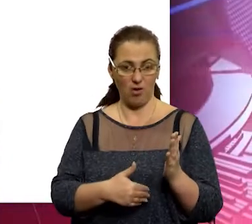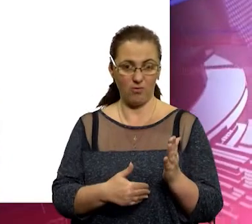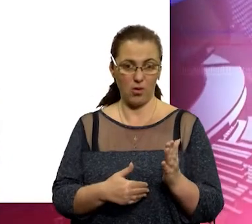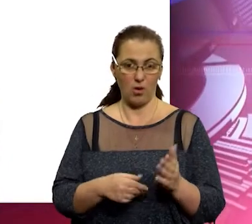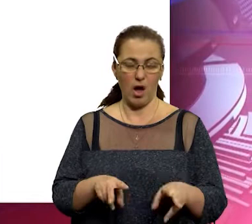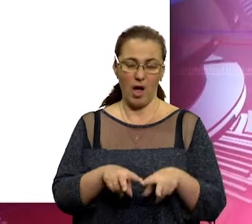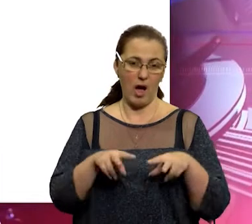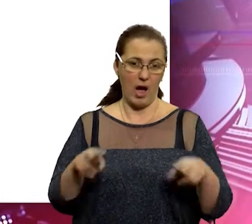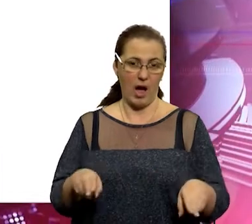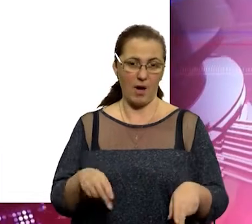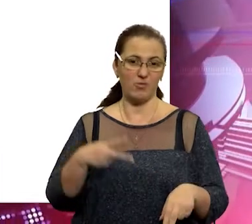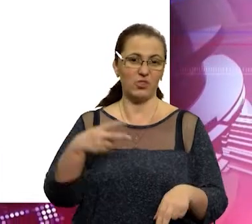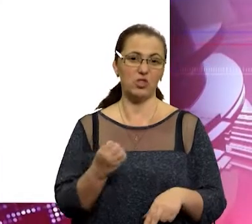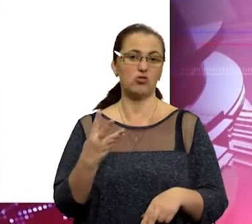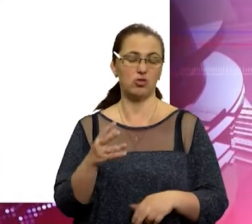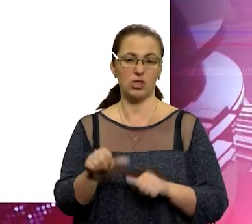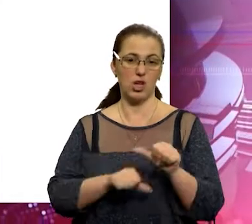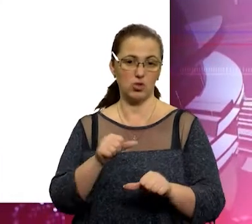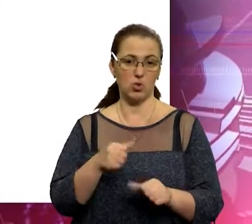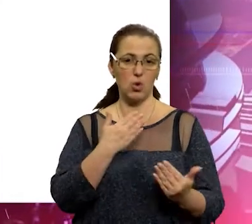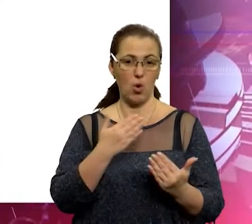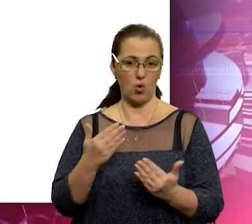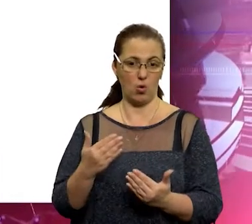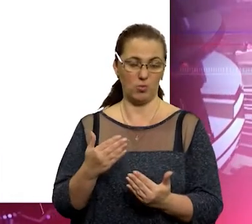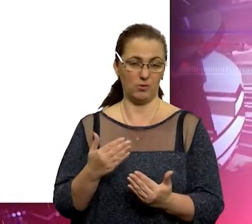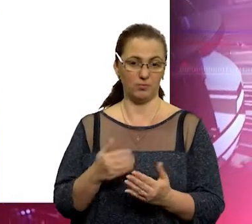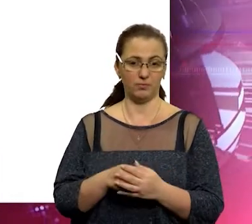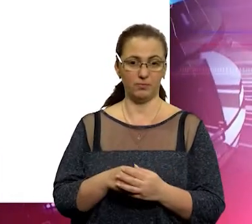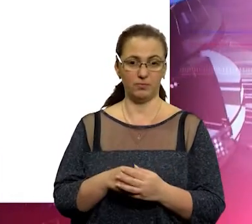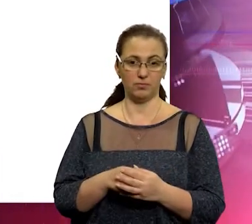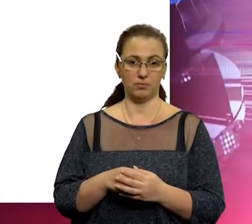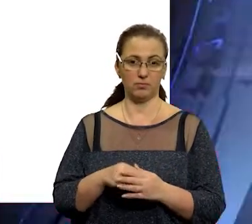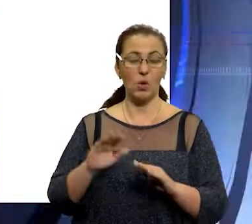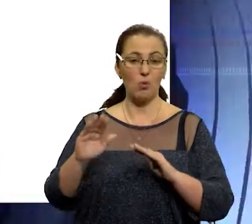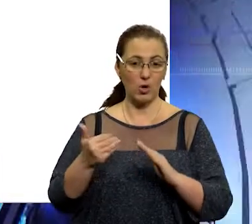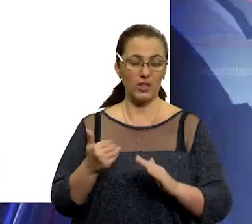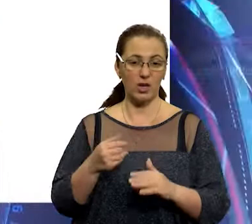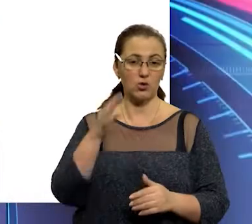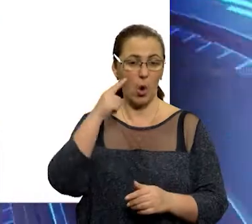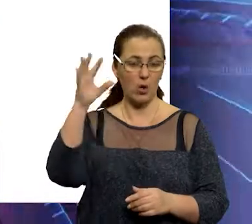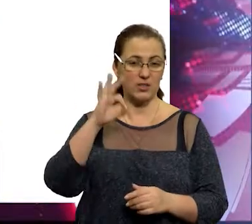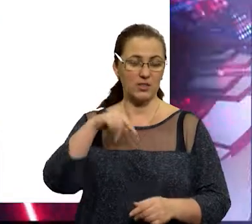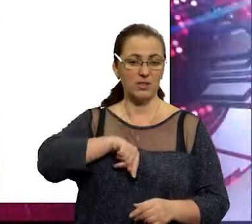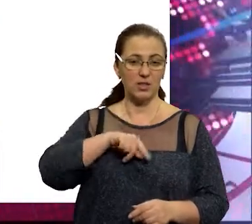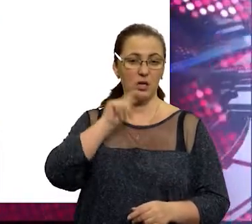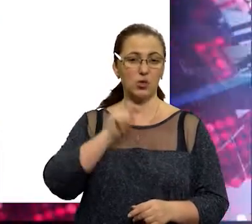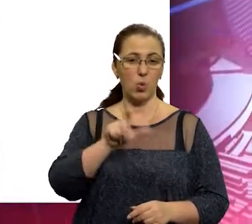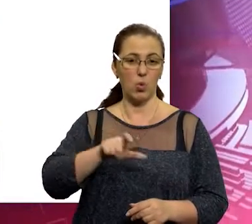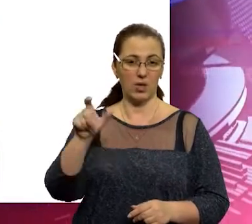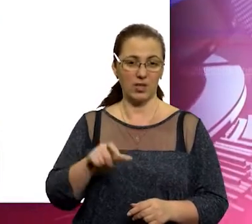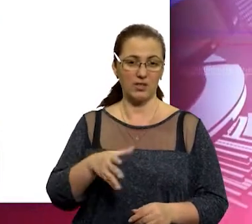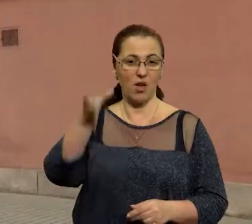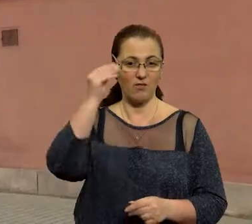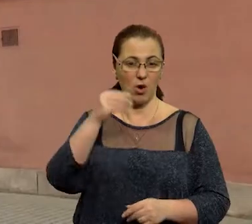опитування 2014 року для проєкту «Пісня про батьківщину», покликаного оцінити настрої українців, враховуючи існуючі